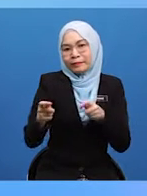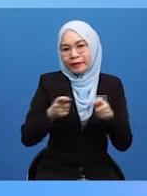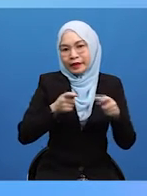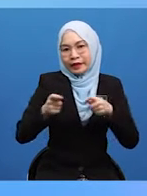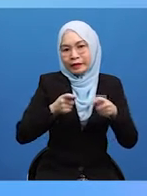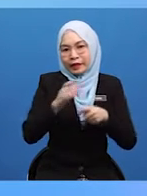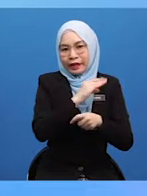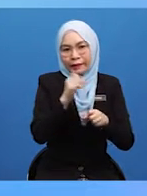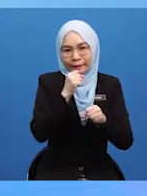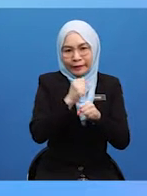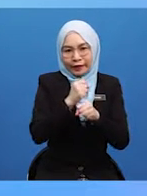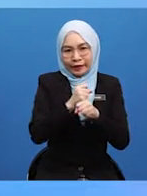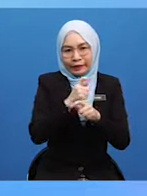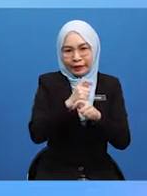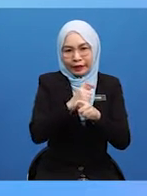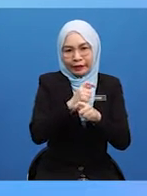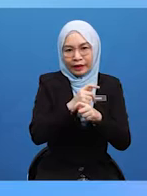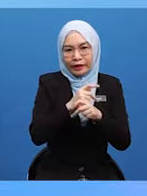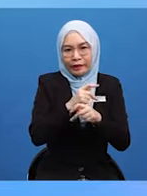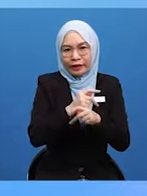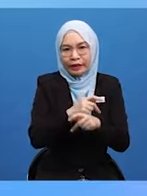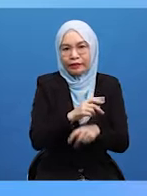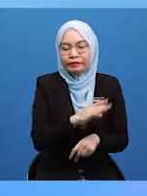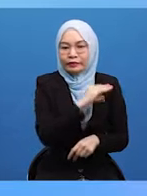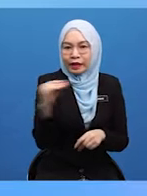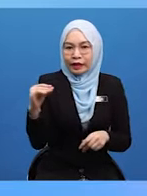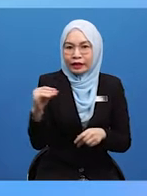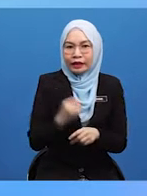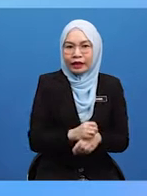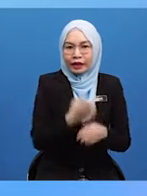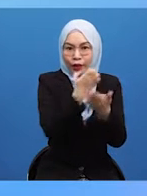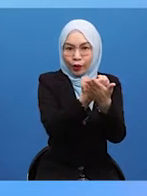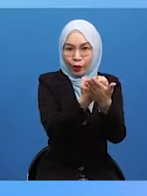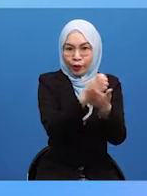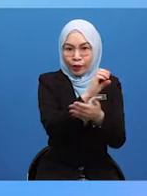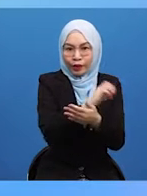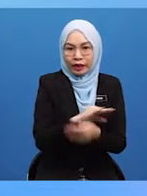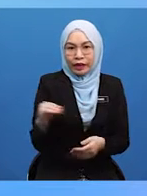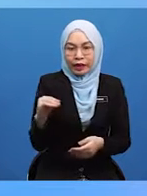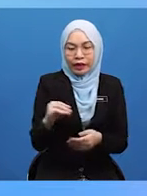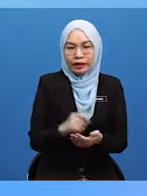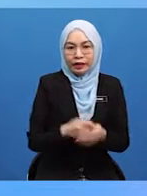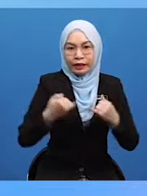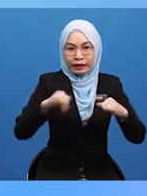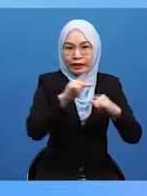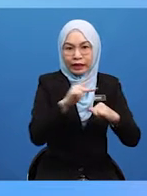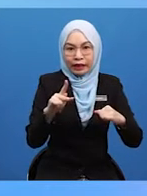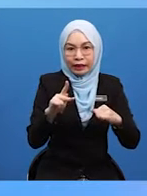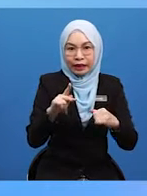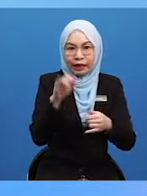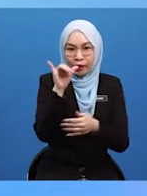dan perkhidmatan. Manakala kegiatan ekonomi yang dijalankan oleh pertempatan Y